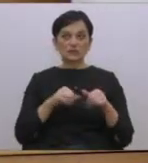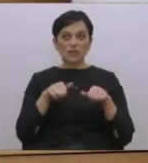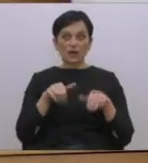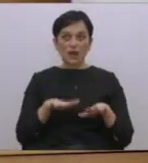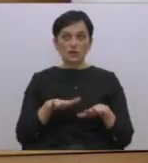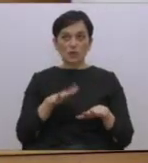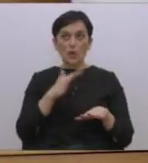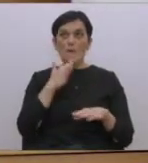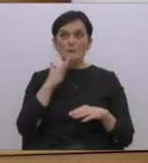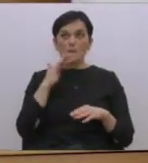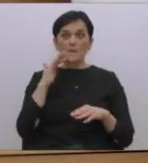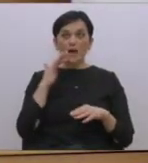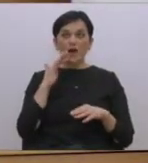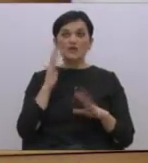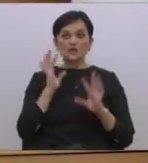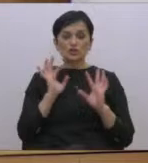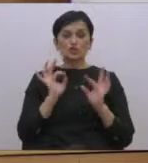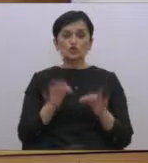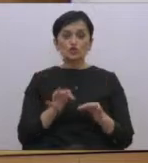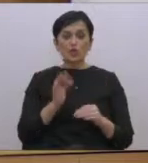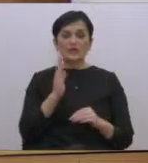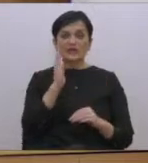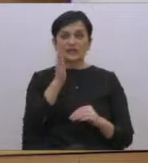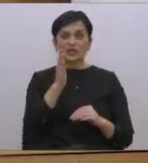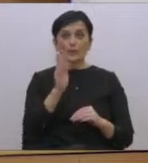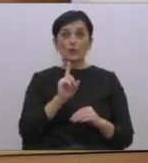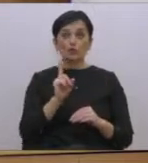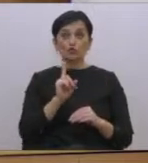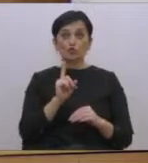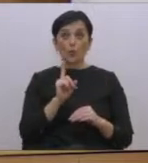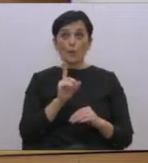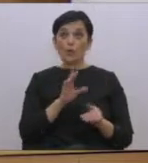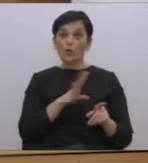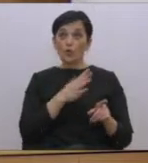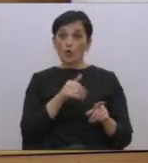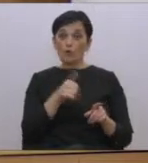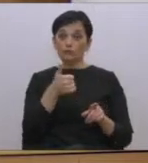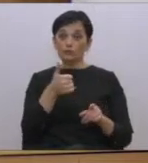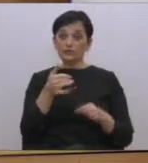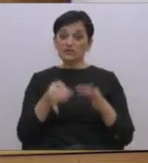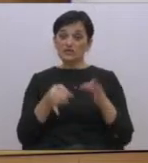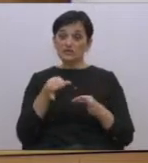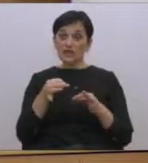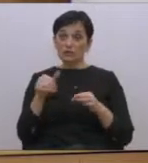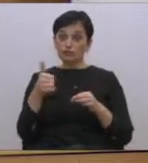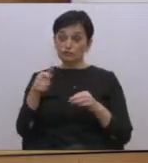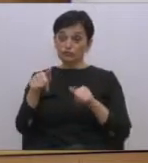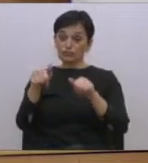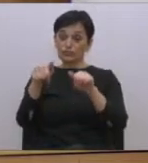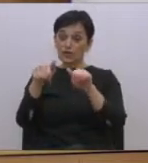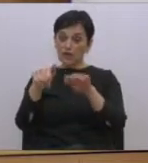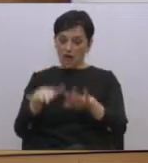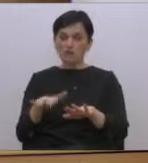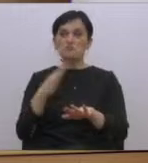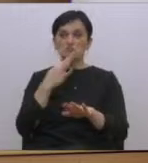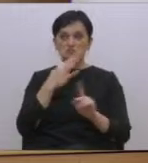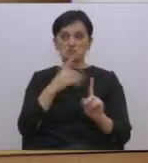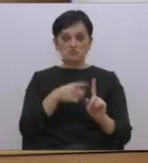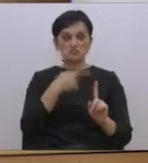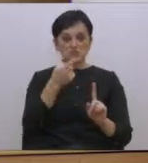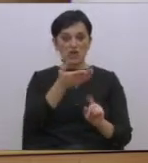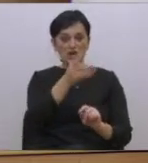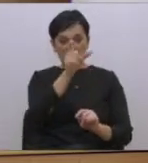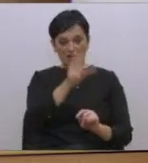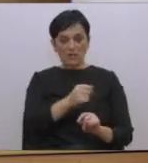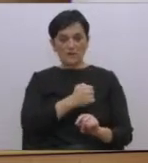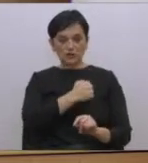bas. Pe ura tu pro gamartle bulic neboda, rom ger opilico sa samartul gada cotile ba, da șemdeg, ca zaunil cu